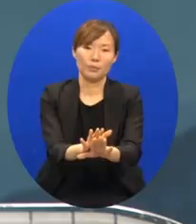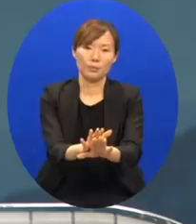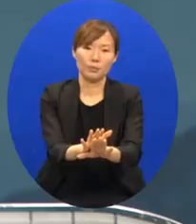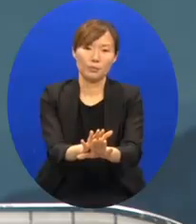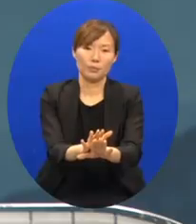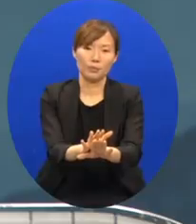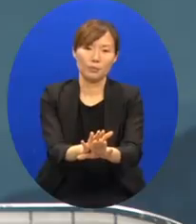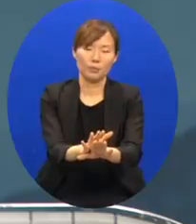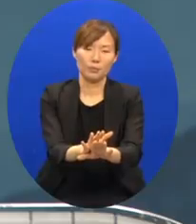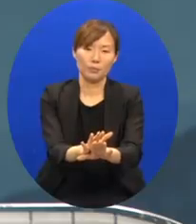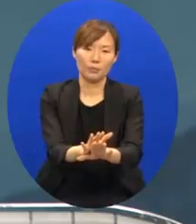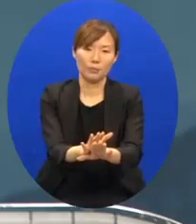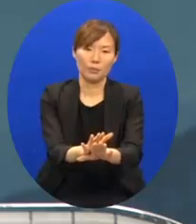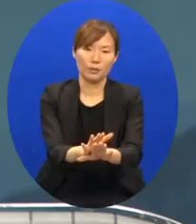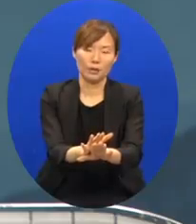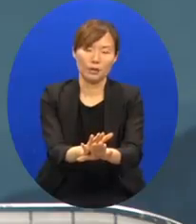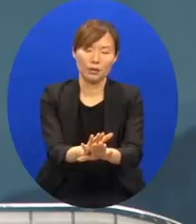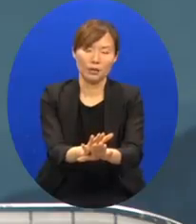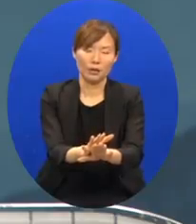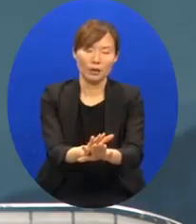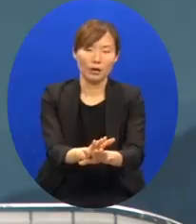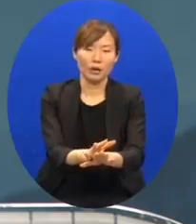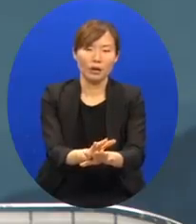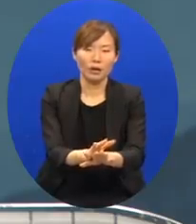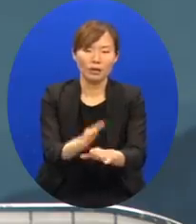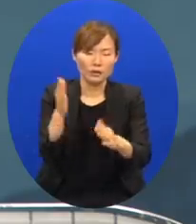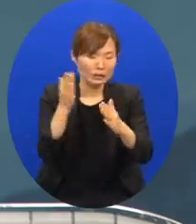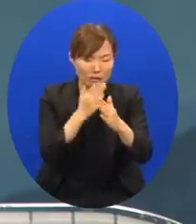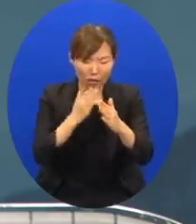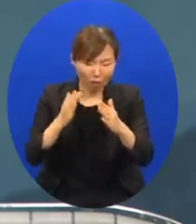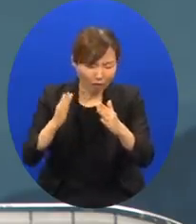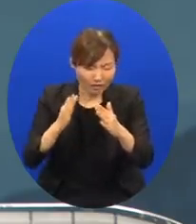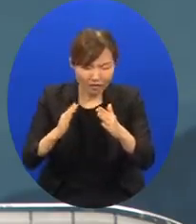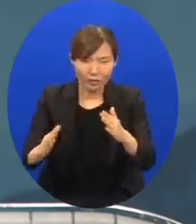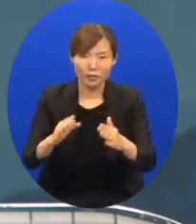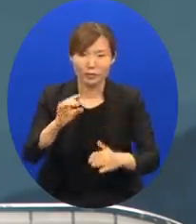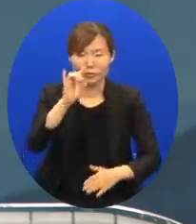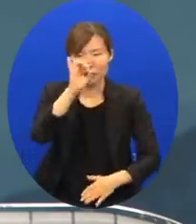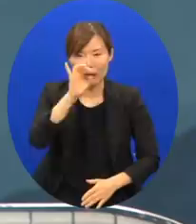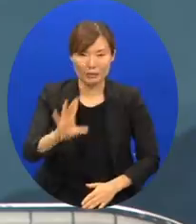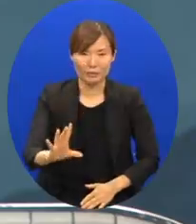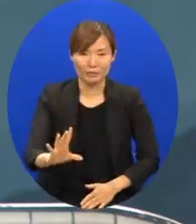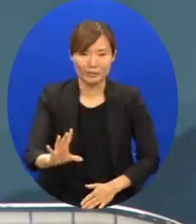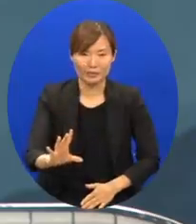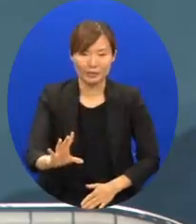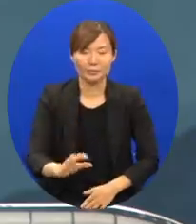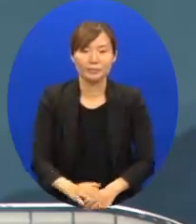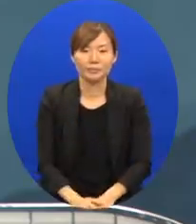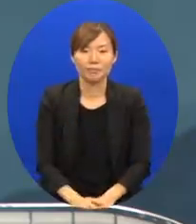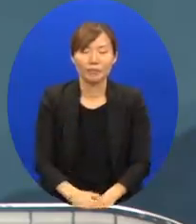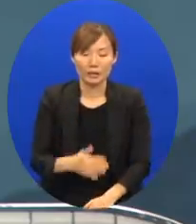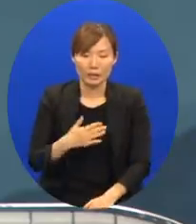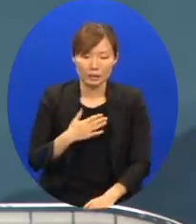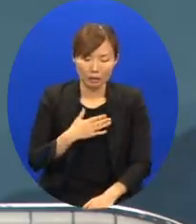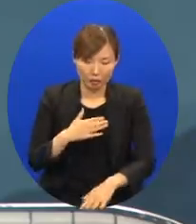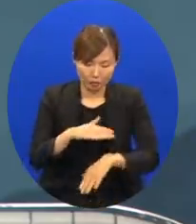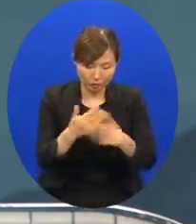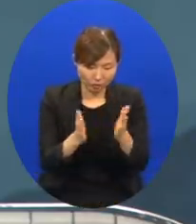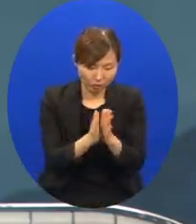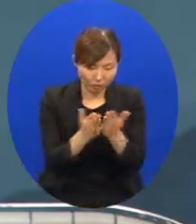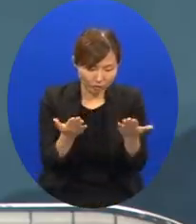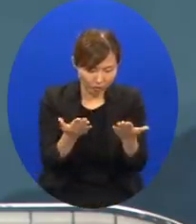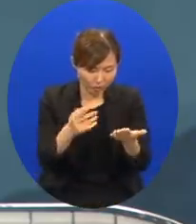여러분 이렇게 되면 안되는 겁니다 어떤분이 목사님 저 성경 통독을 하는데